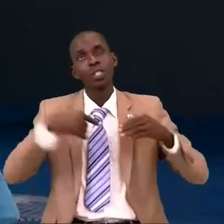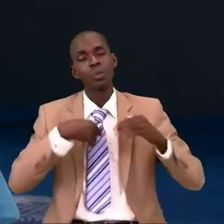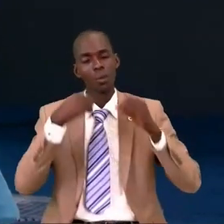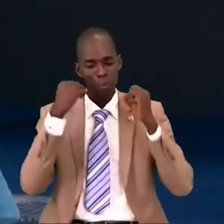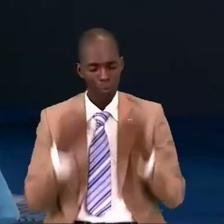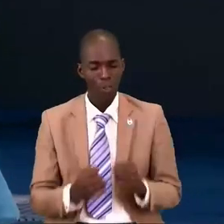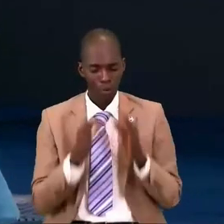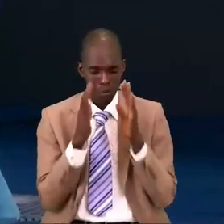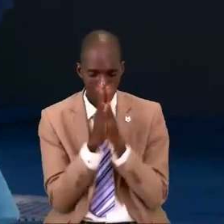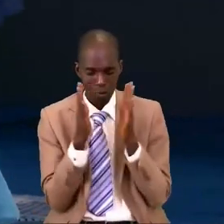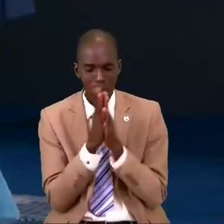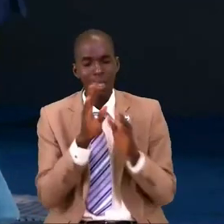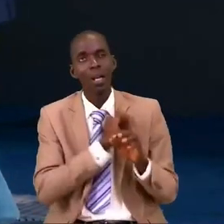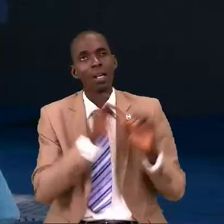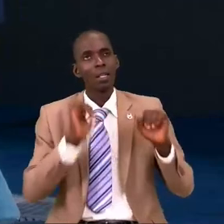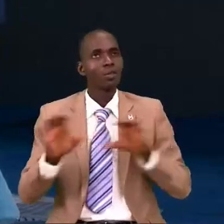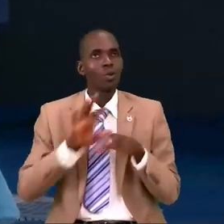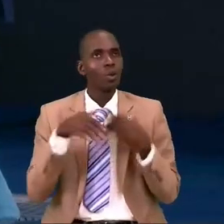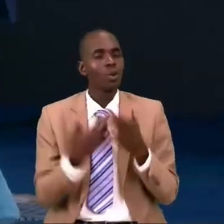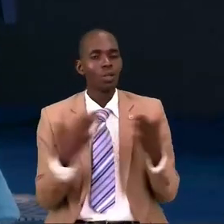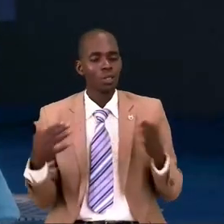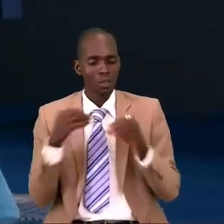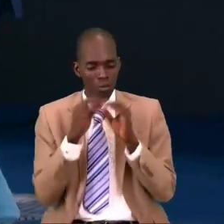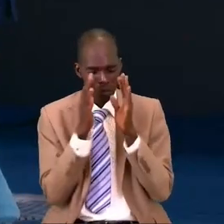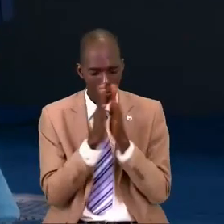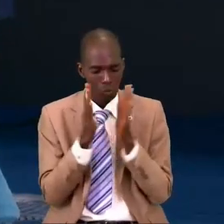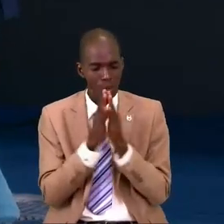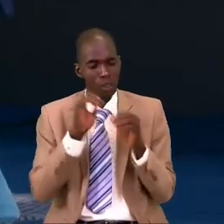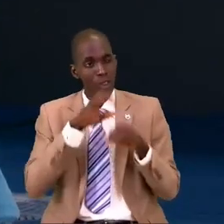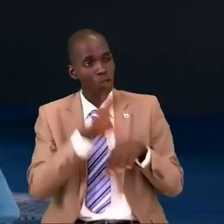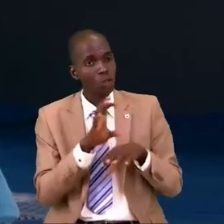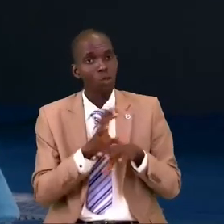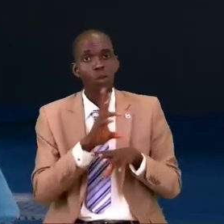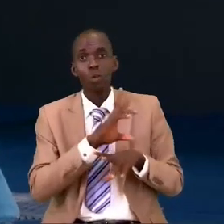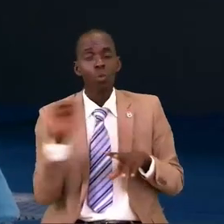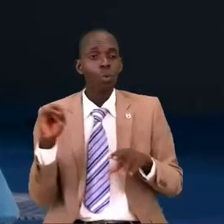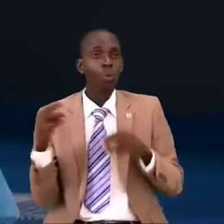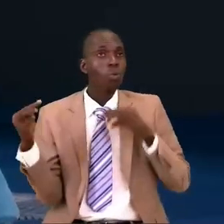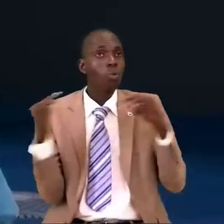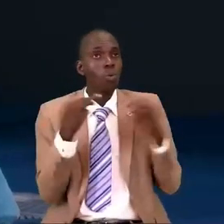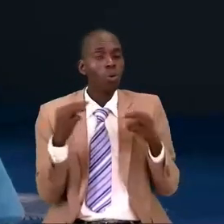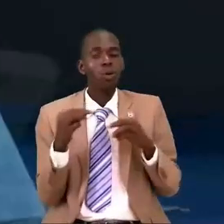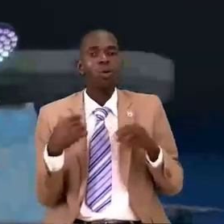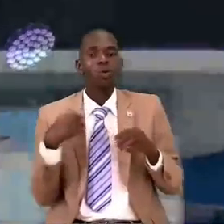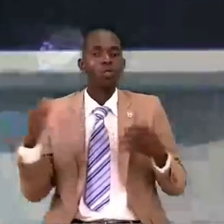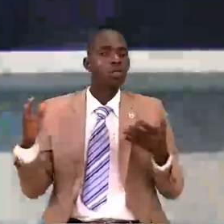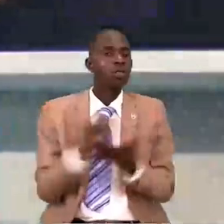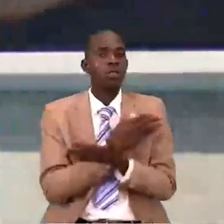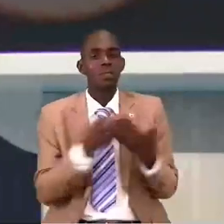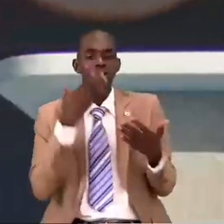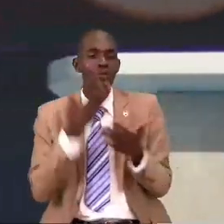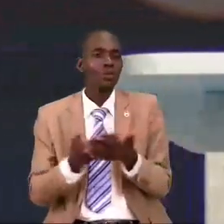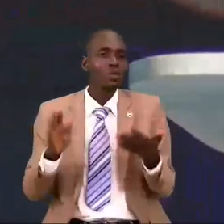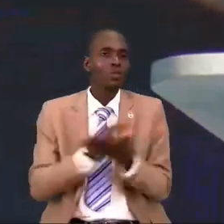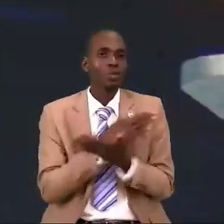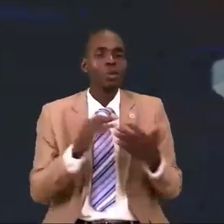de combat, quand nous chantons et la musique, tout va bien. Je puis tout par Christ qui me fortifie. Si tu peux,